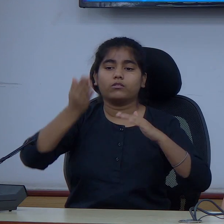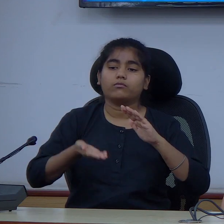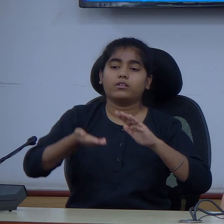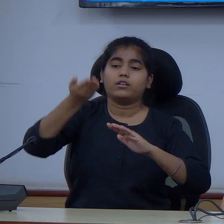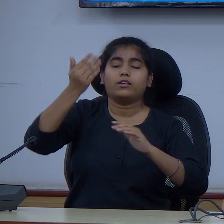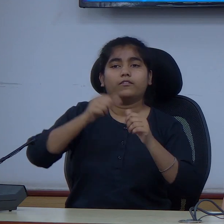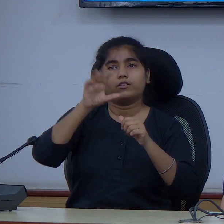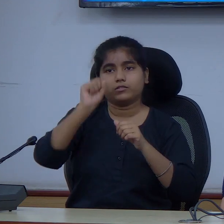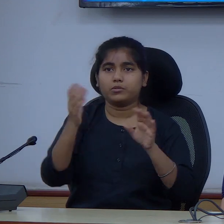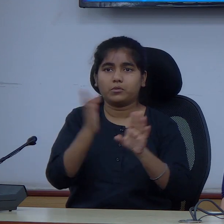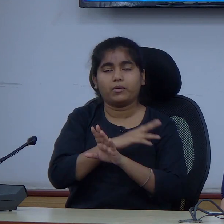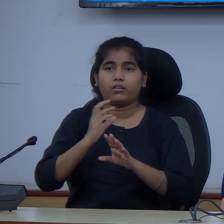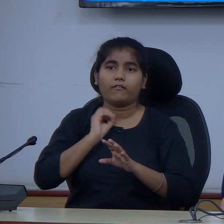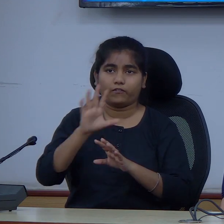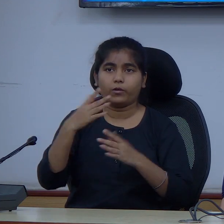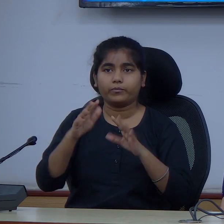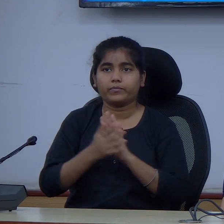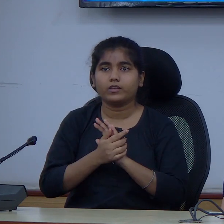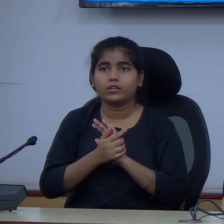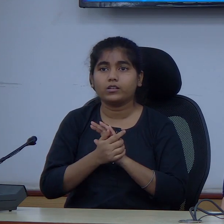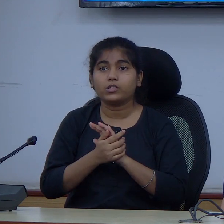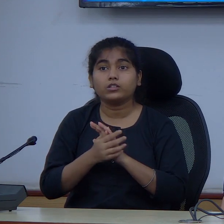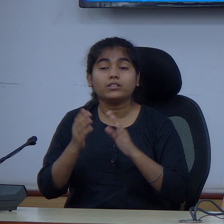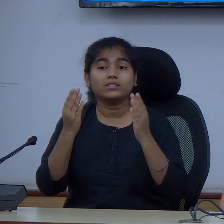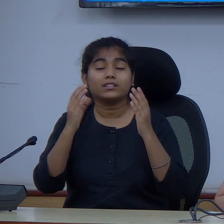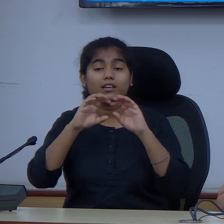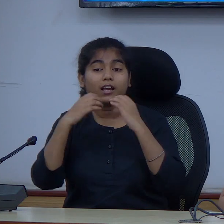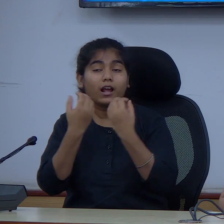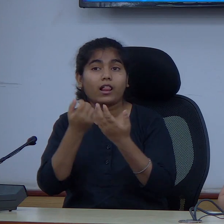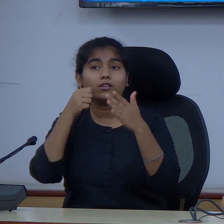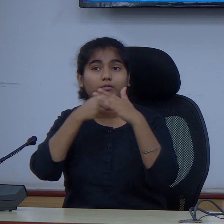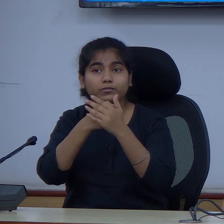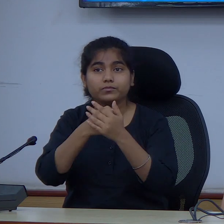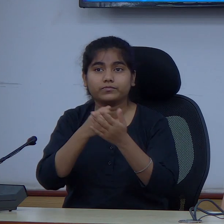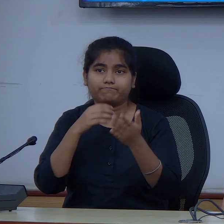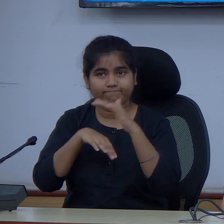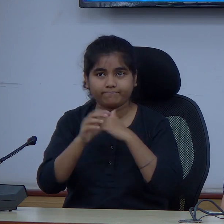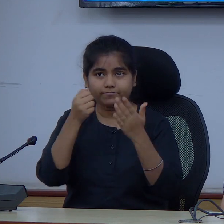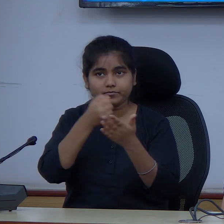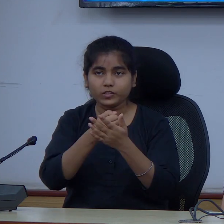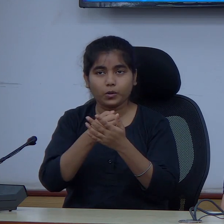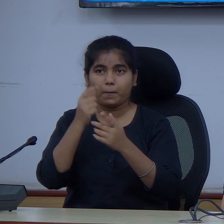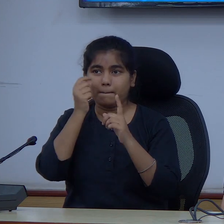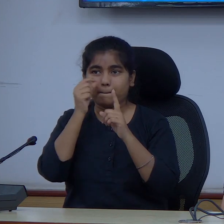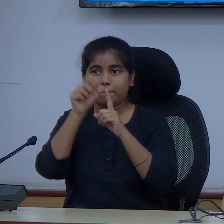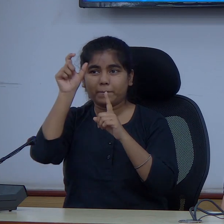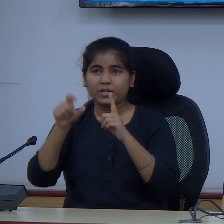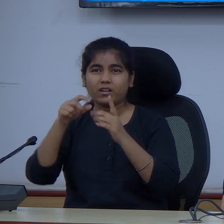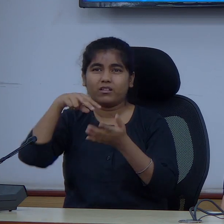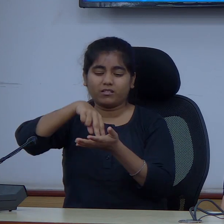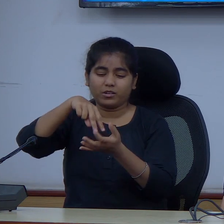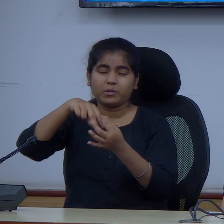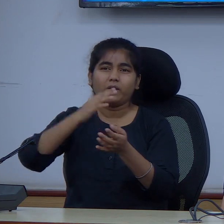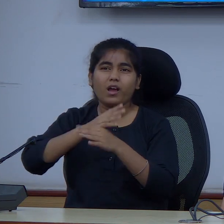है जिसके बारे में मैंने पहले जिक्र किया। और वो जैसे ही क्लासरूम में पहुँचते हैं, क्योंकि प्रिया की पैर में चोट है तो